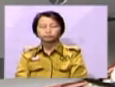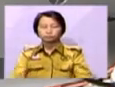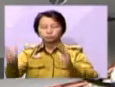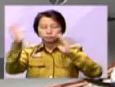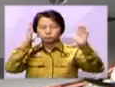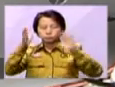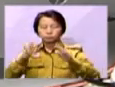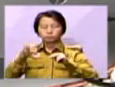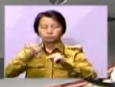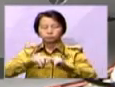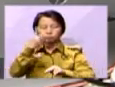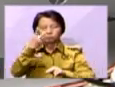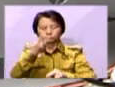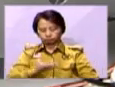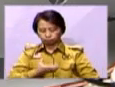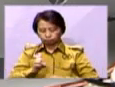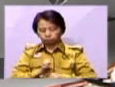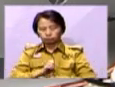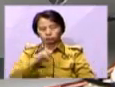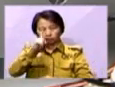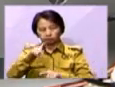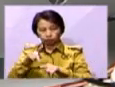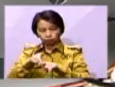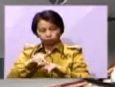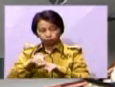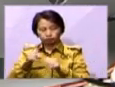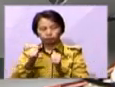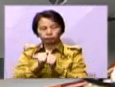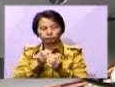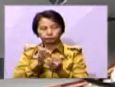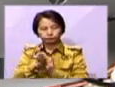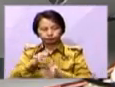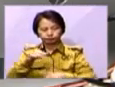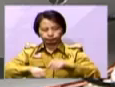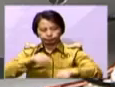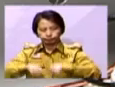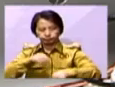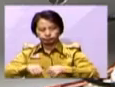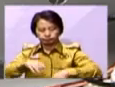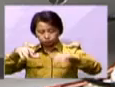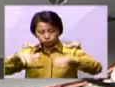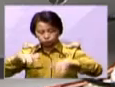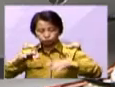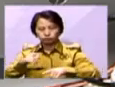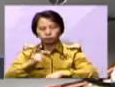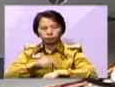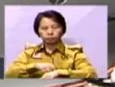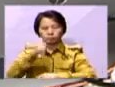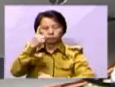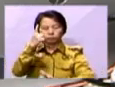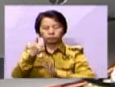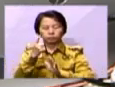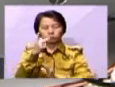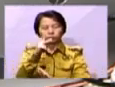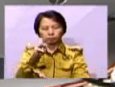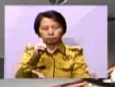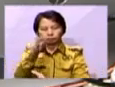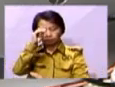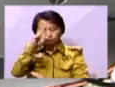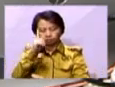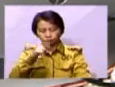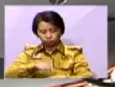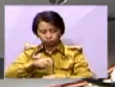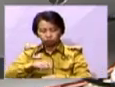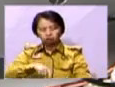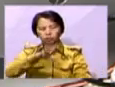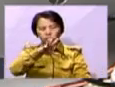Malaysia menambah dua pingat emas dan satu perak melalui acara trek berbasikal ujian masa 1 km lelaki dan ujian